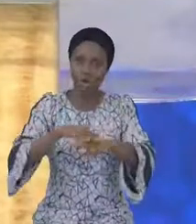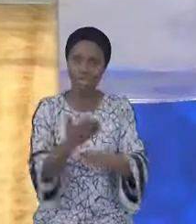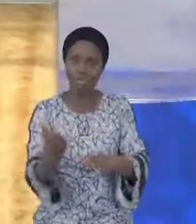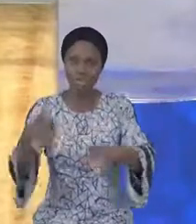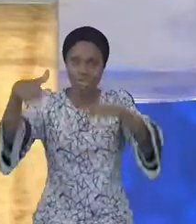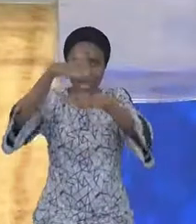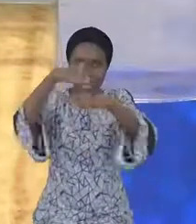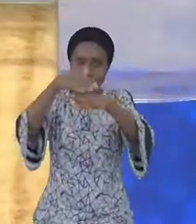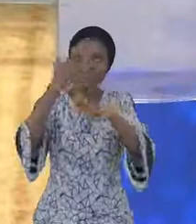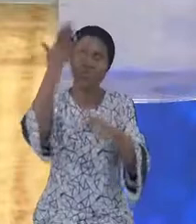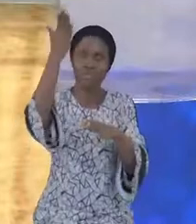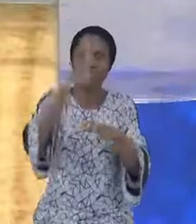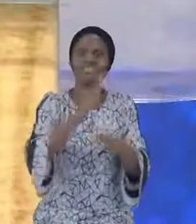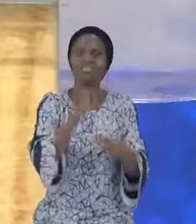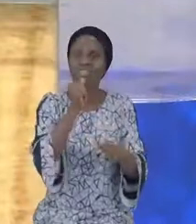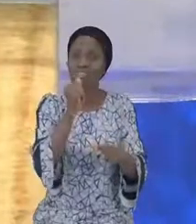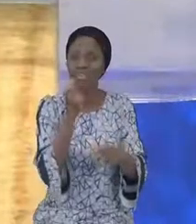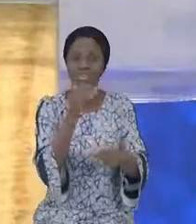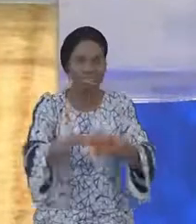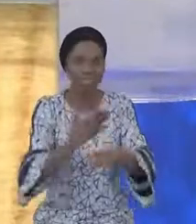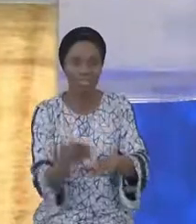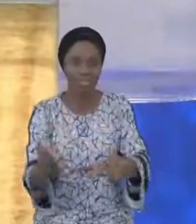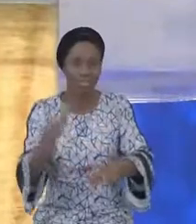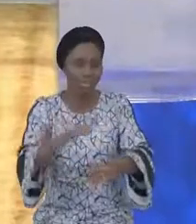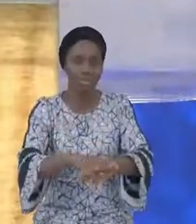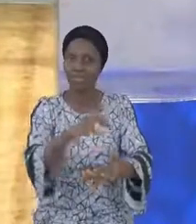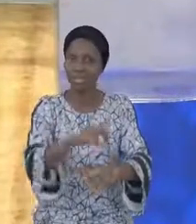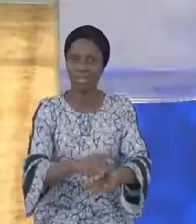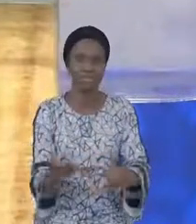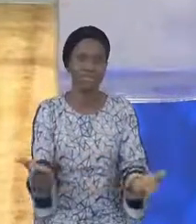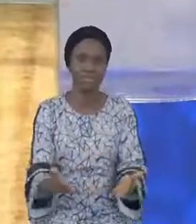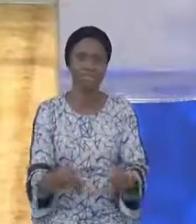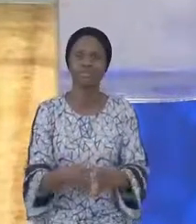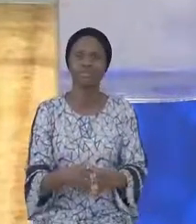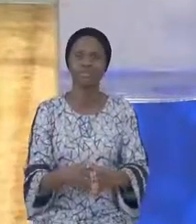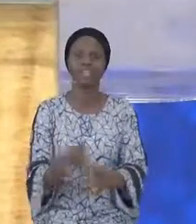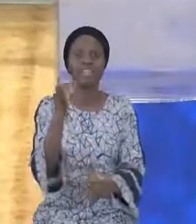choses d'en haut et non à celles qui sont sur la terre.